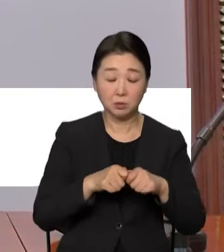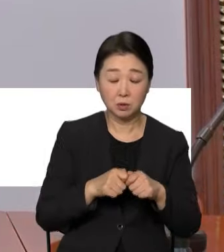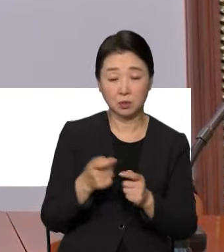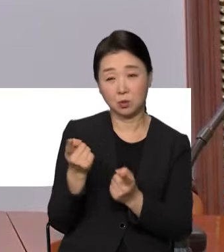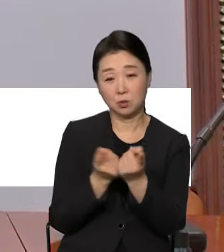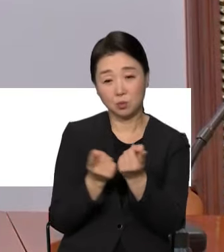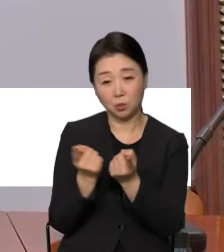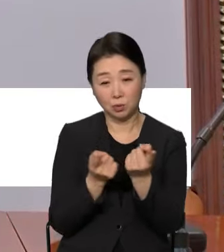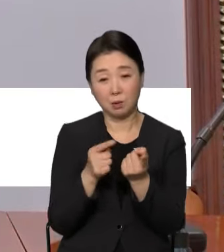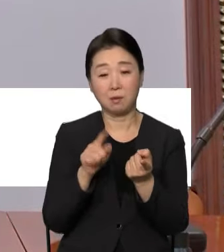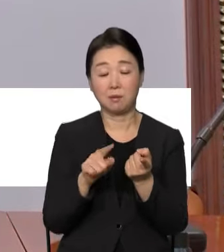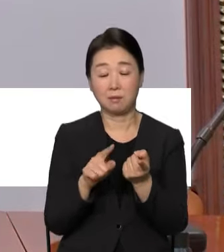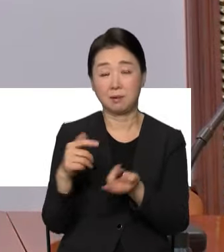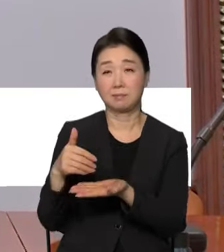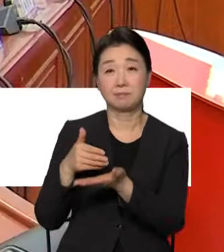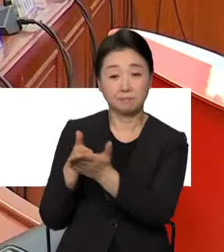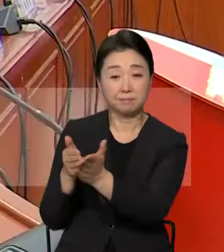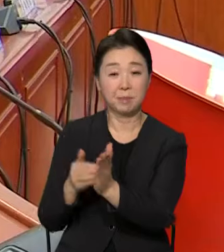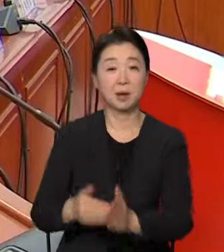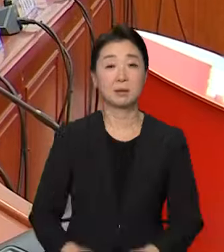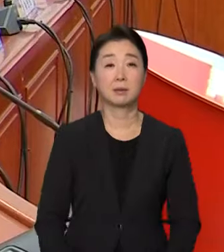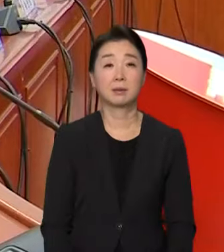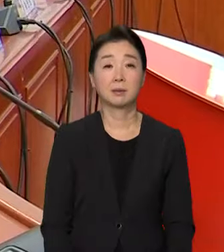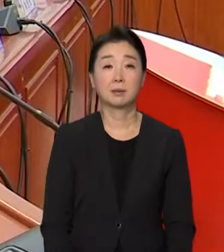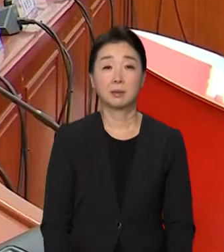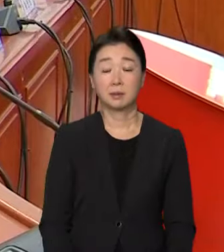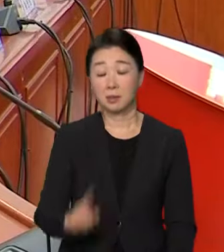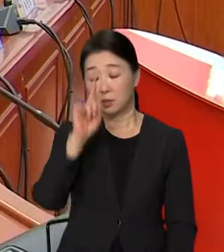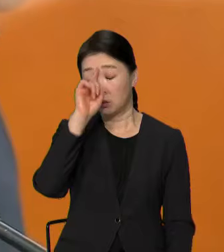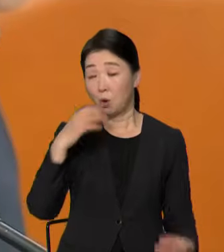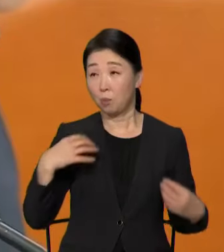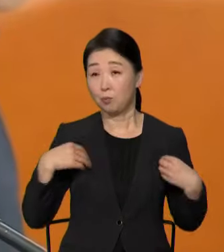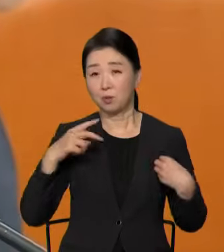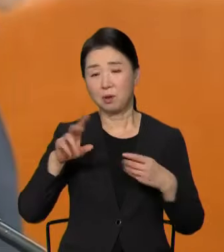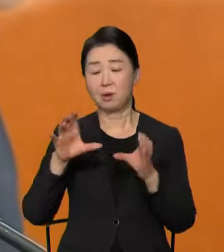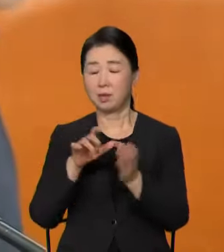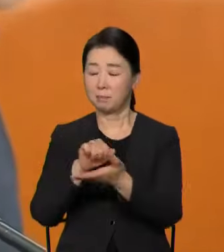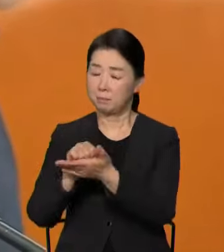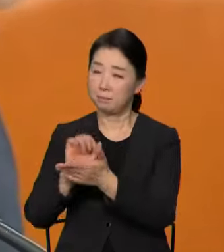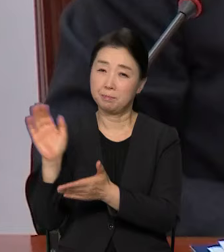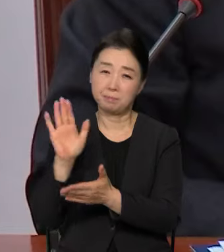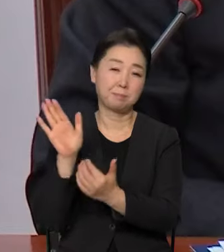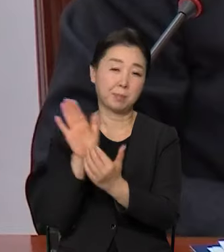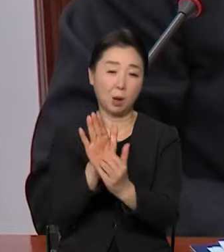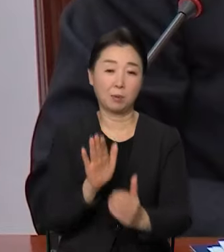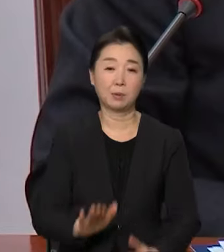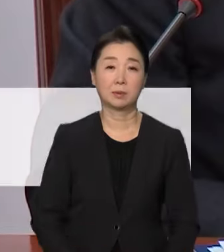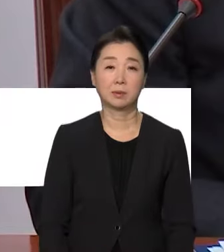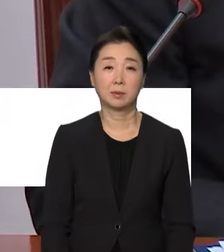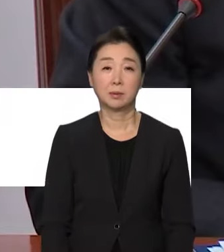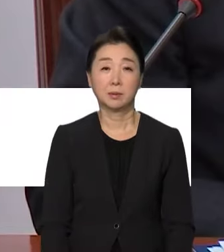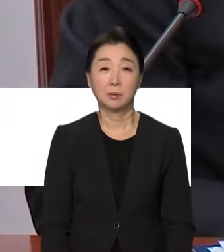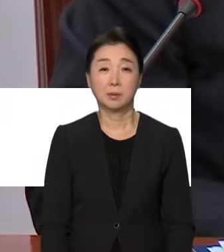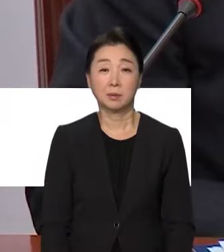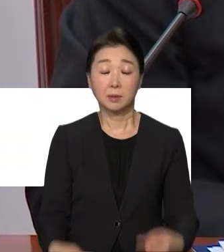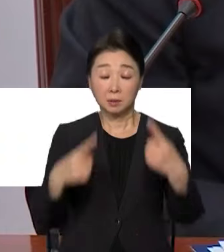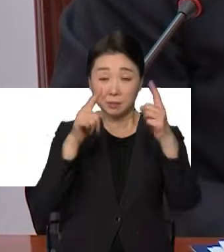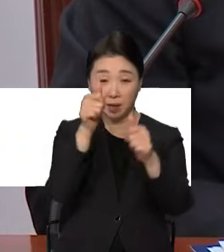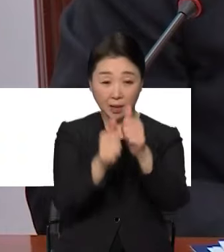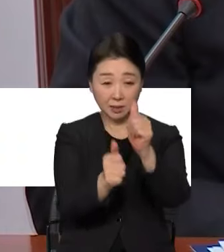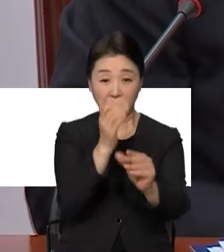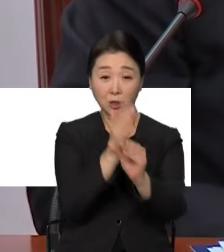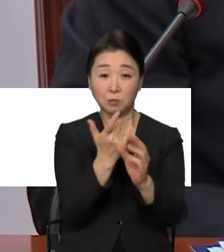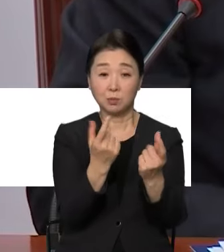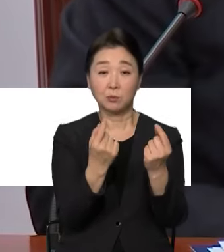조정안을 제시했습니다. 하지만 정부와 여당은 받아들이지 않았습니다. 현재 입시가 진행 중인